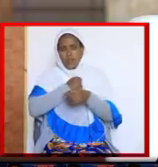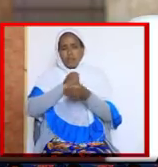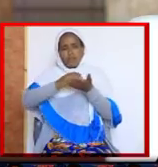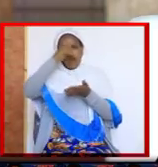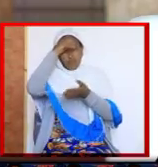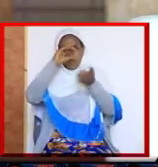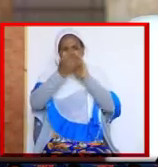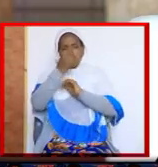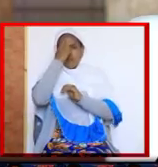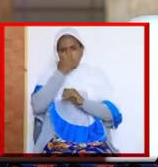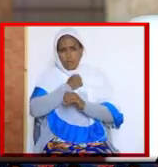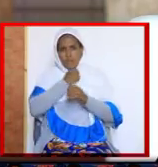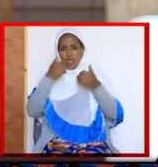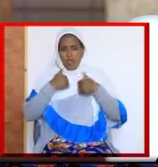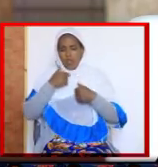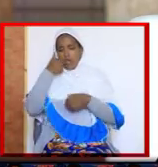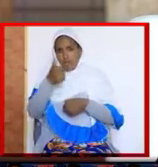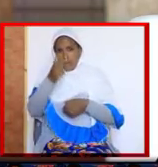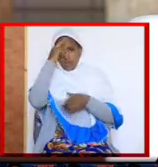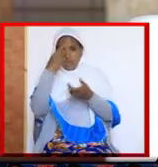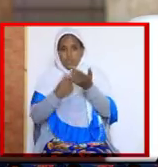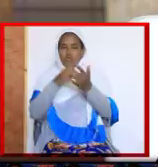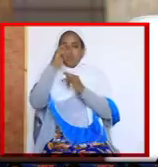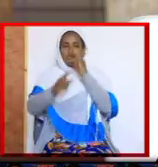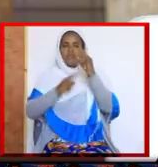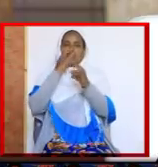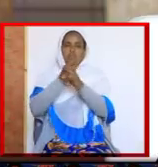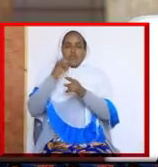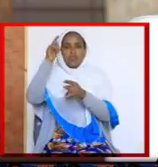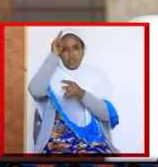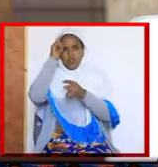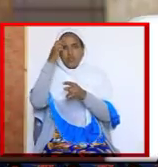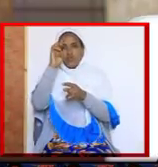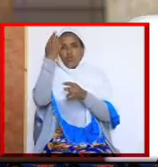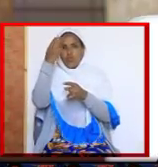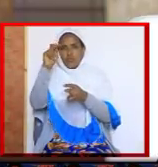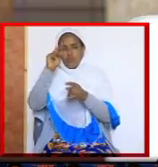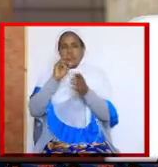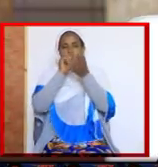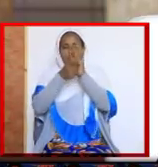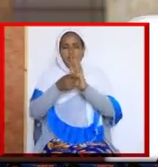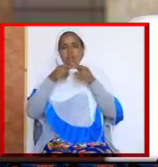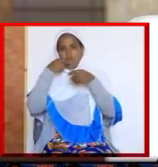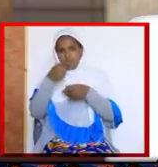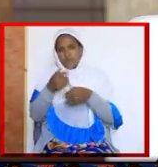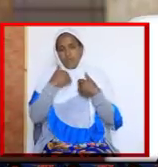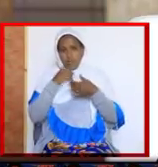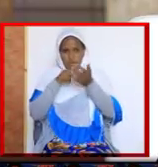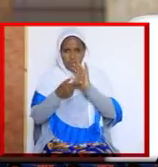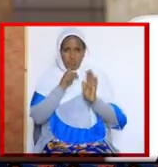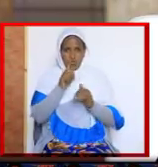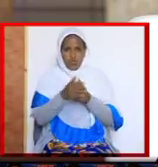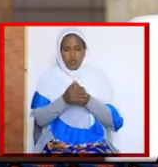ይህ ዘመነ ሚጠት ተብሎ ኒቆዲሞስ እንደተመሰለ ሰባተኛው ይመሰላል ማለት ነው። ስምንተኛውና መጨረሻው ዘመነ ስጋዊ